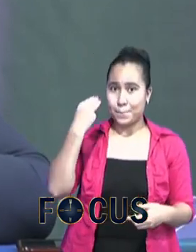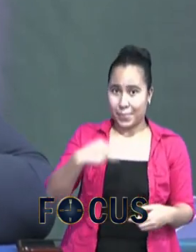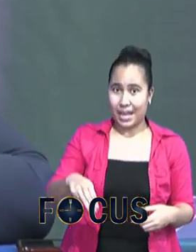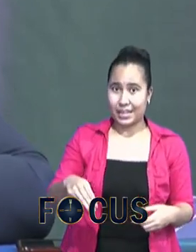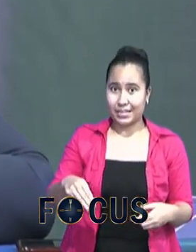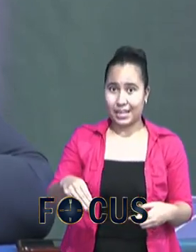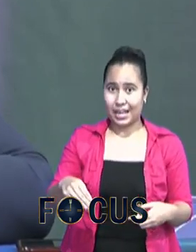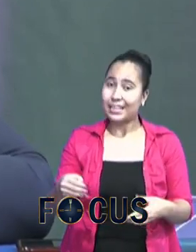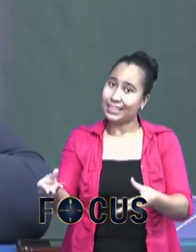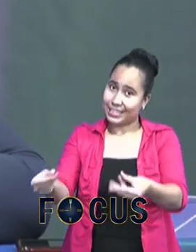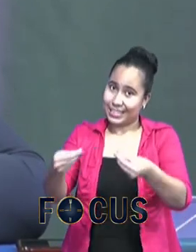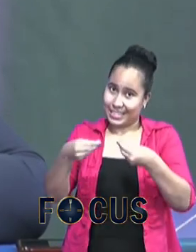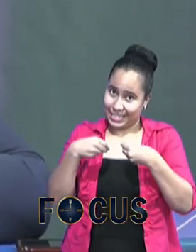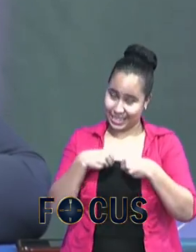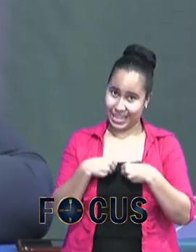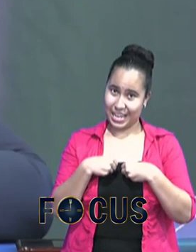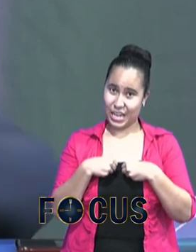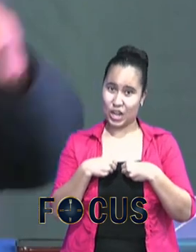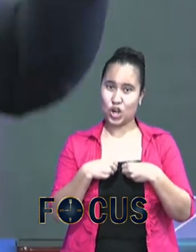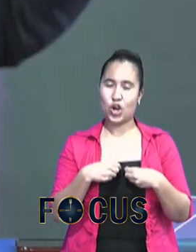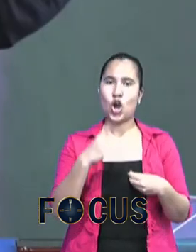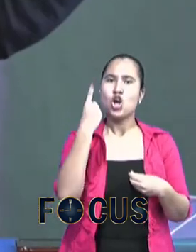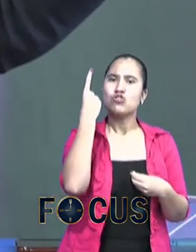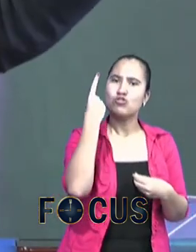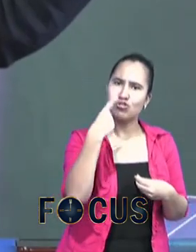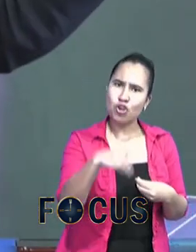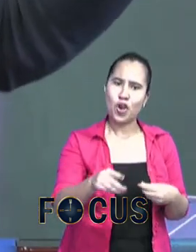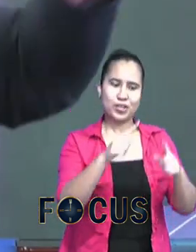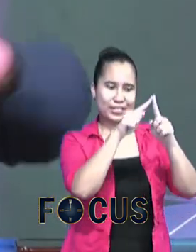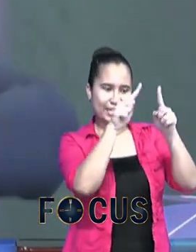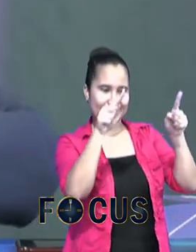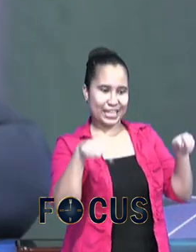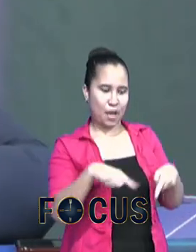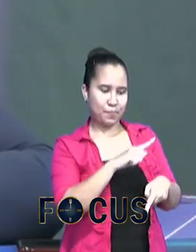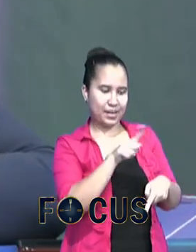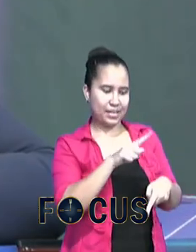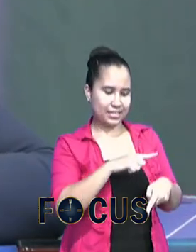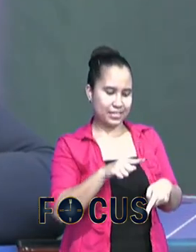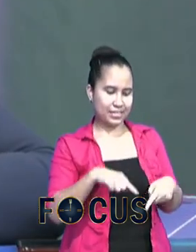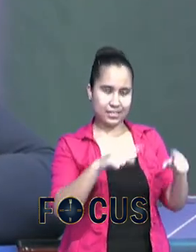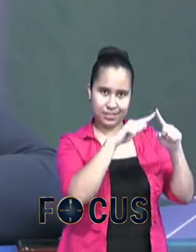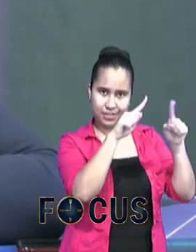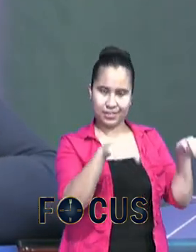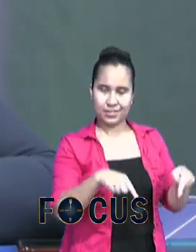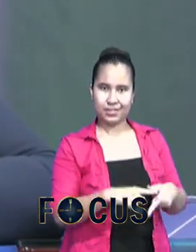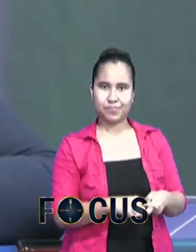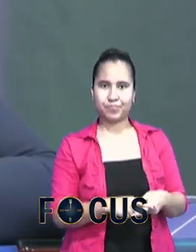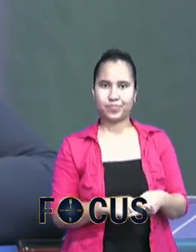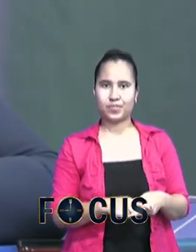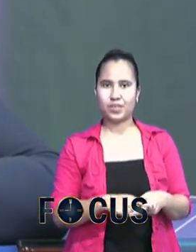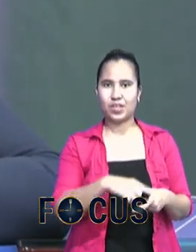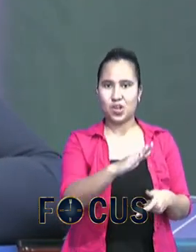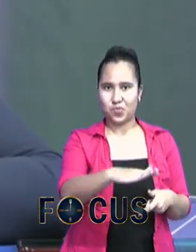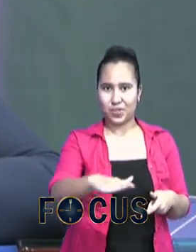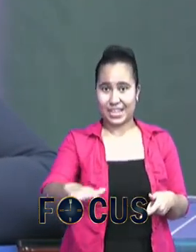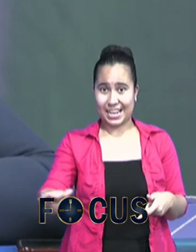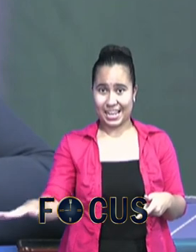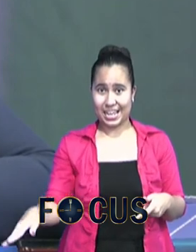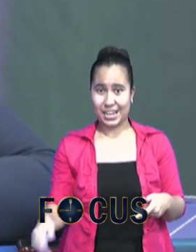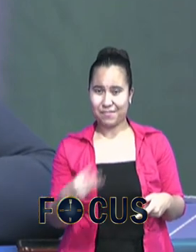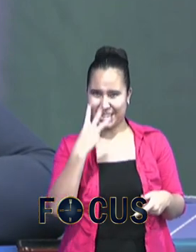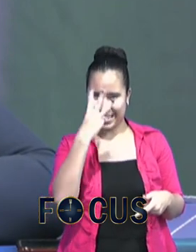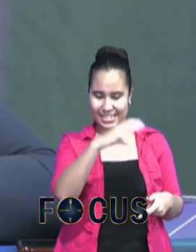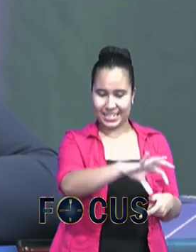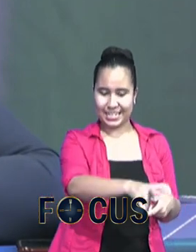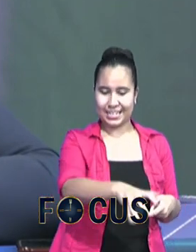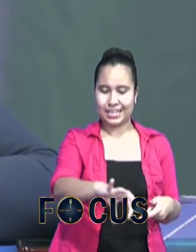1000 tablets. Nogmaals, zijn alleen maar voor de leerlingen van die 3 districten.